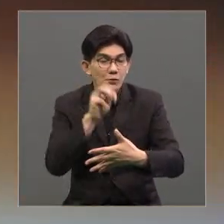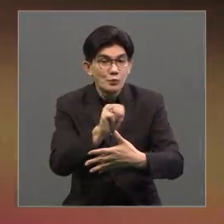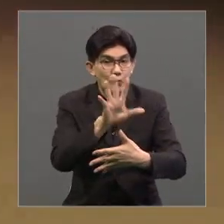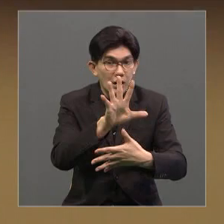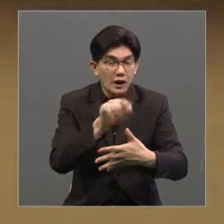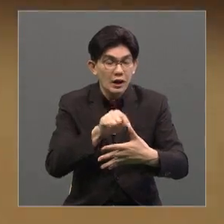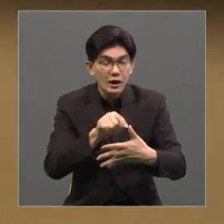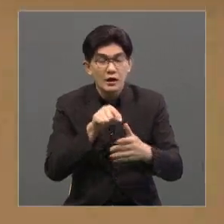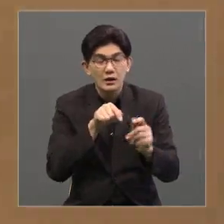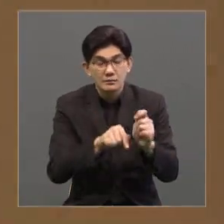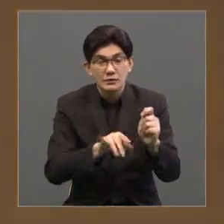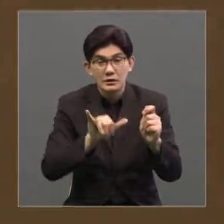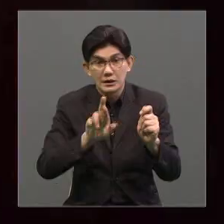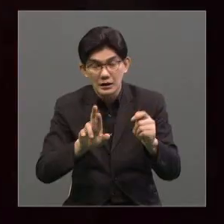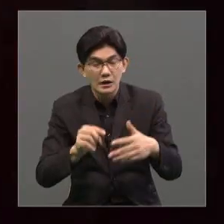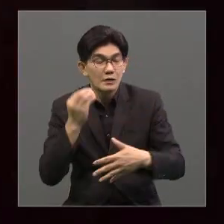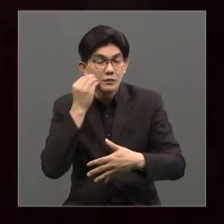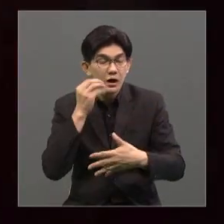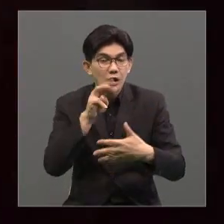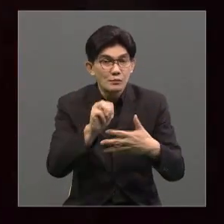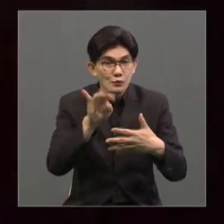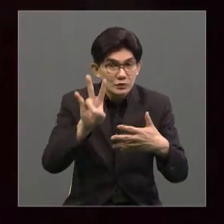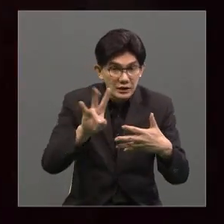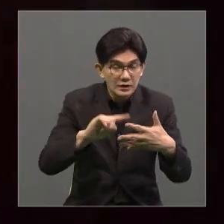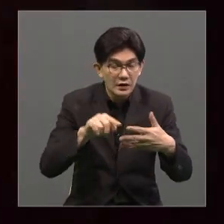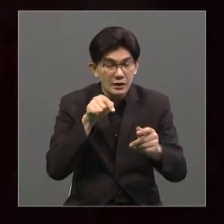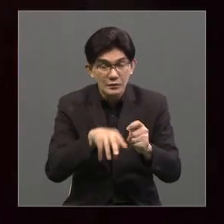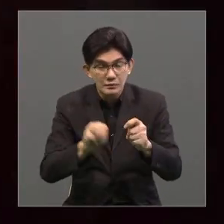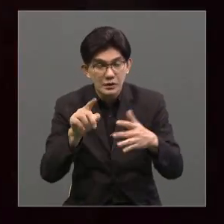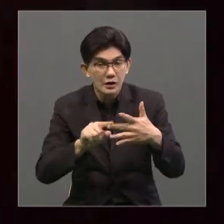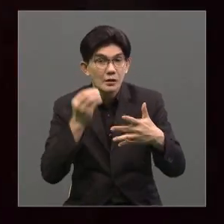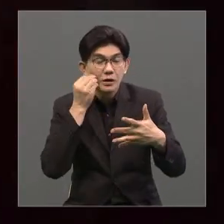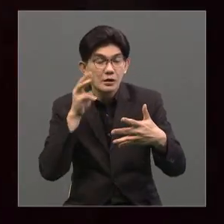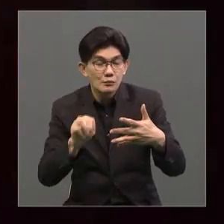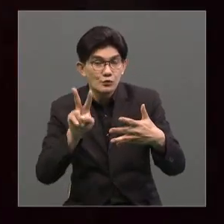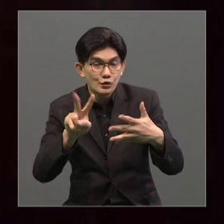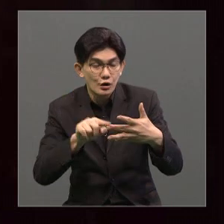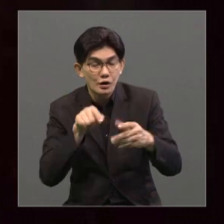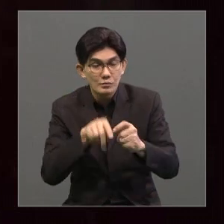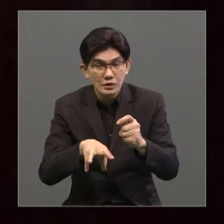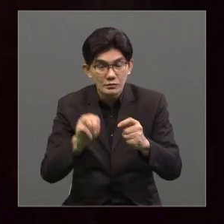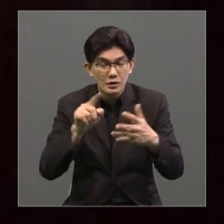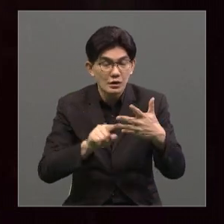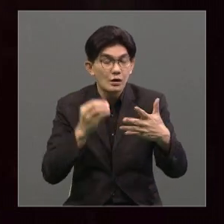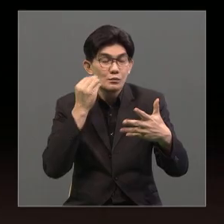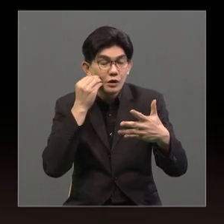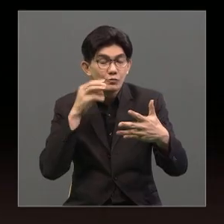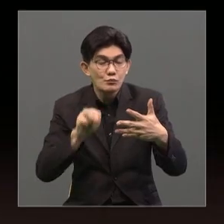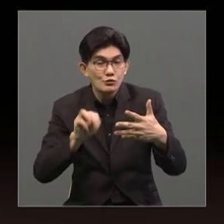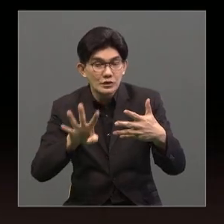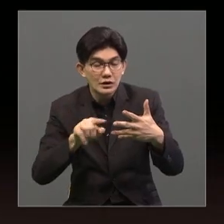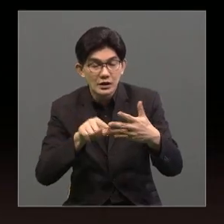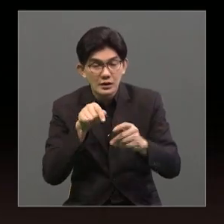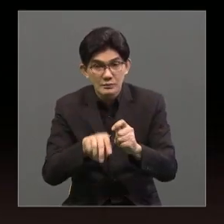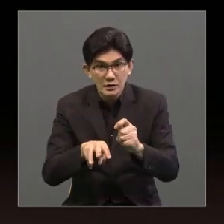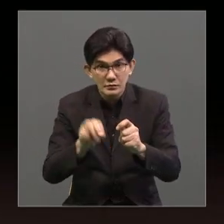าตูมอำเภอยะรังหมู่7ตำบลกะมิยออำเภอเมืองหมู่2ตำบลกะมิยออำเภอเมืองแล้วก็หมู่4ตำบลคลองมานิงอำเ